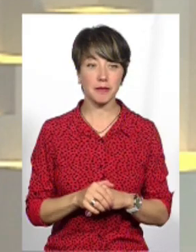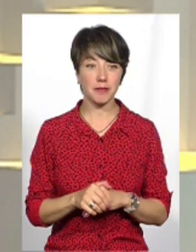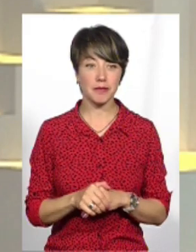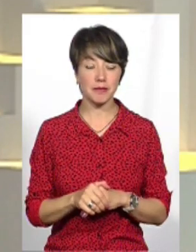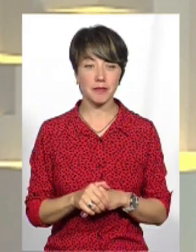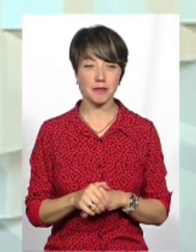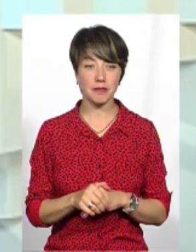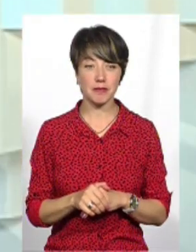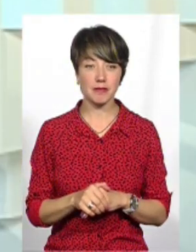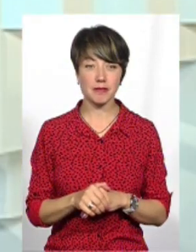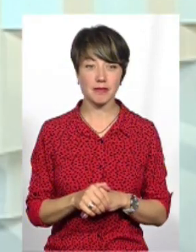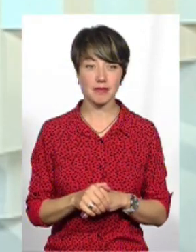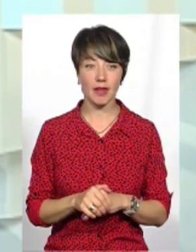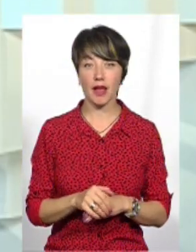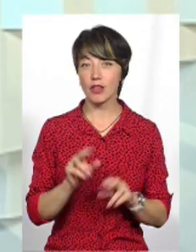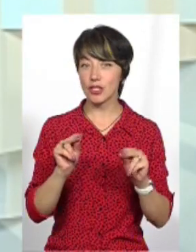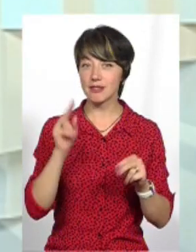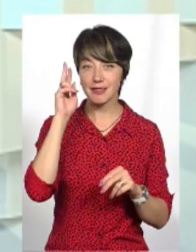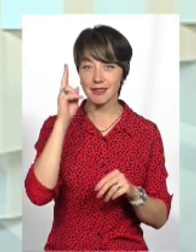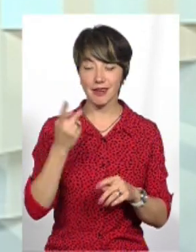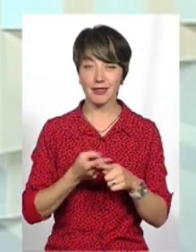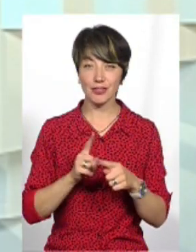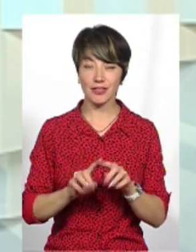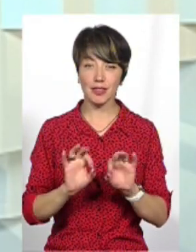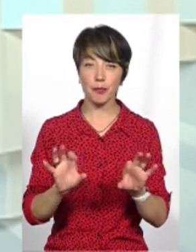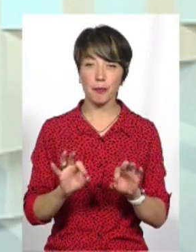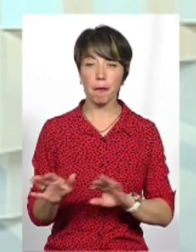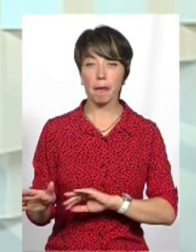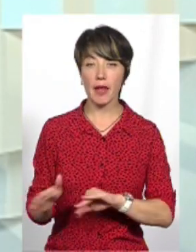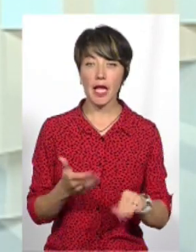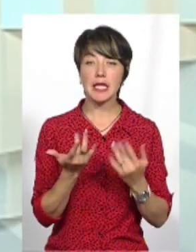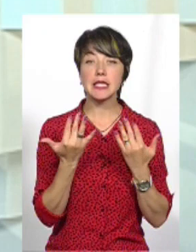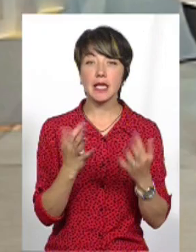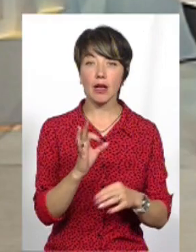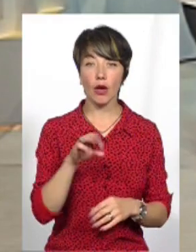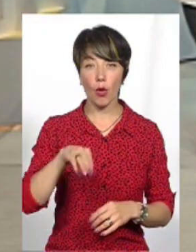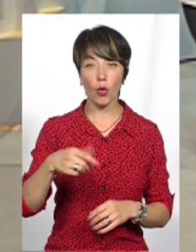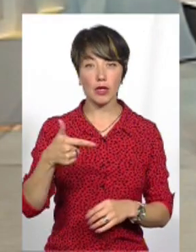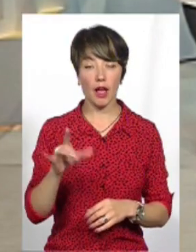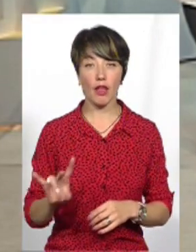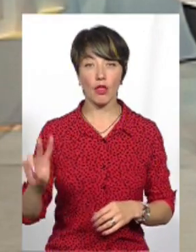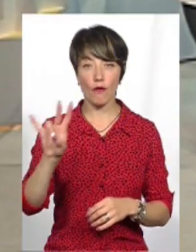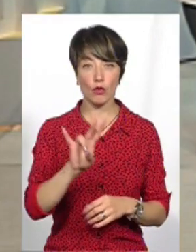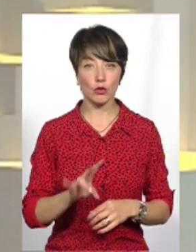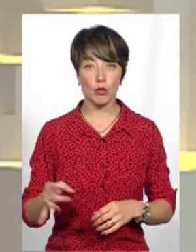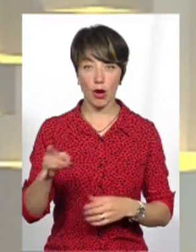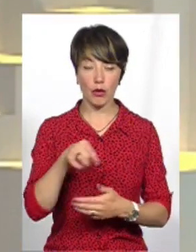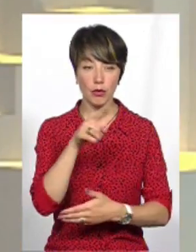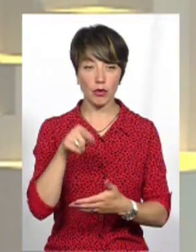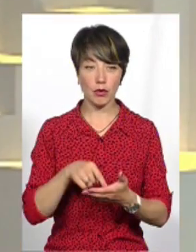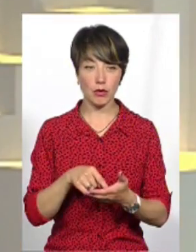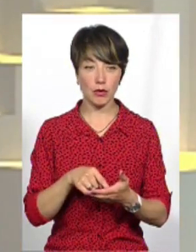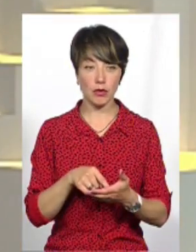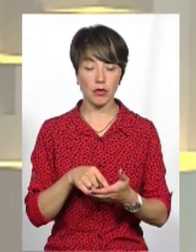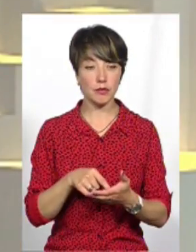є. Бо про ті, що ви назвали, чесно кажучи, не знали. Скільки ОТГ у Новоушицькому районі? ОТГ